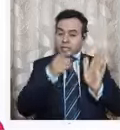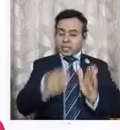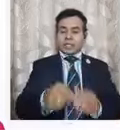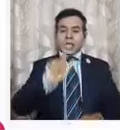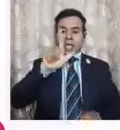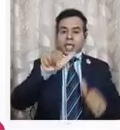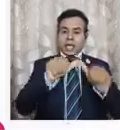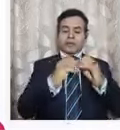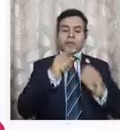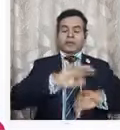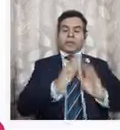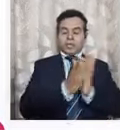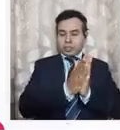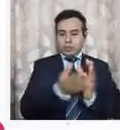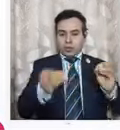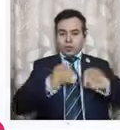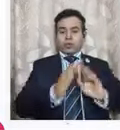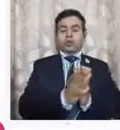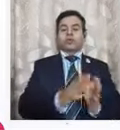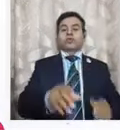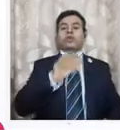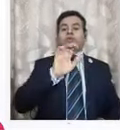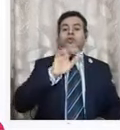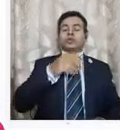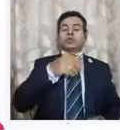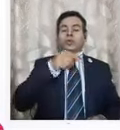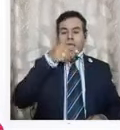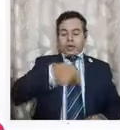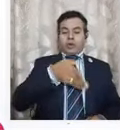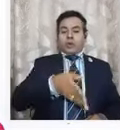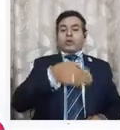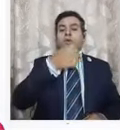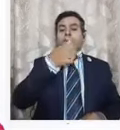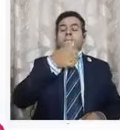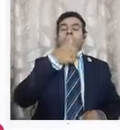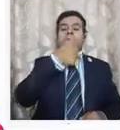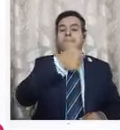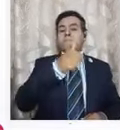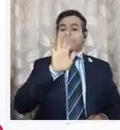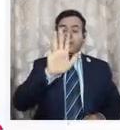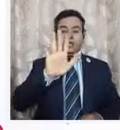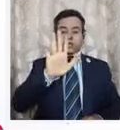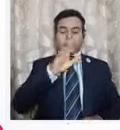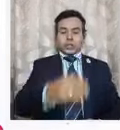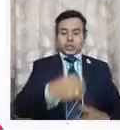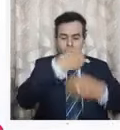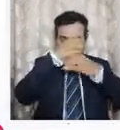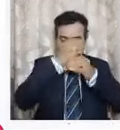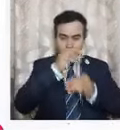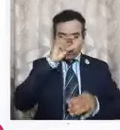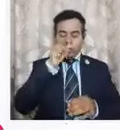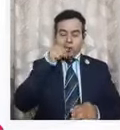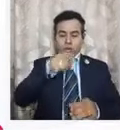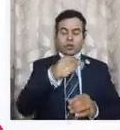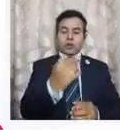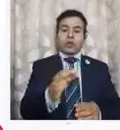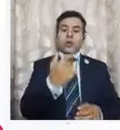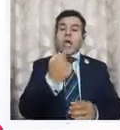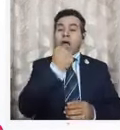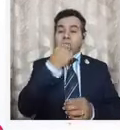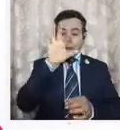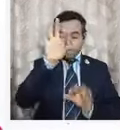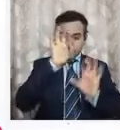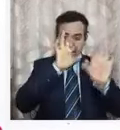গুলশান এর ল্যাব, এবং বর্তমানে আজকে আমরা 65টি পরীক্ষাগারের ফলাফল দিব। 2টি